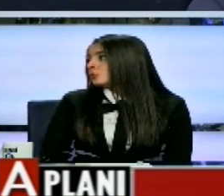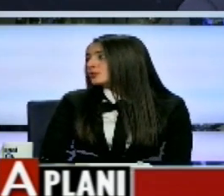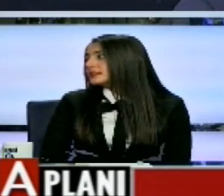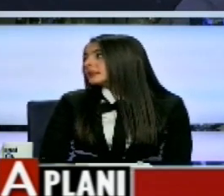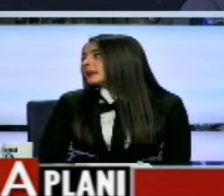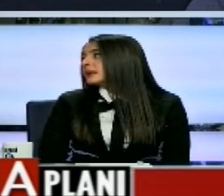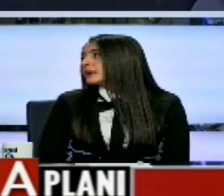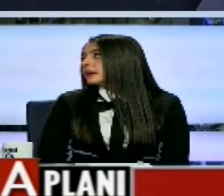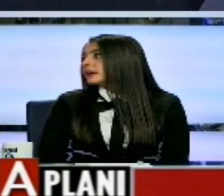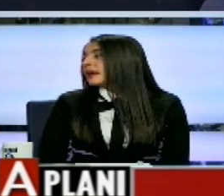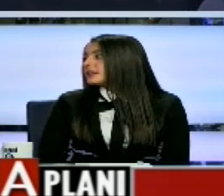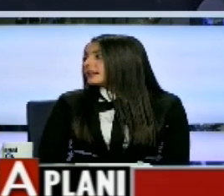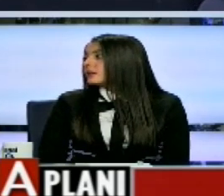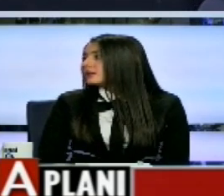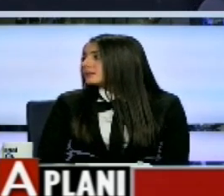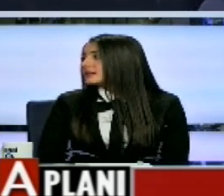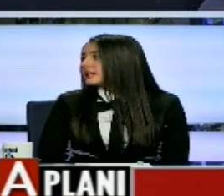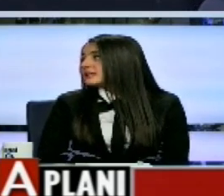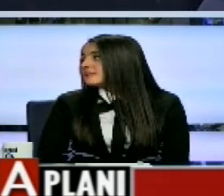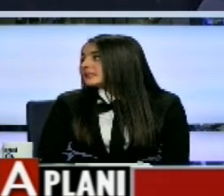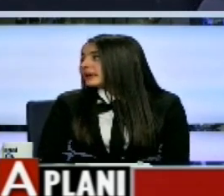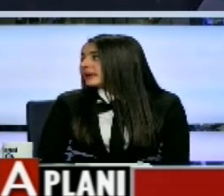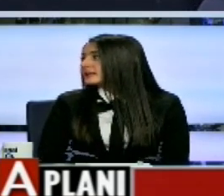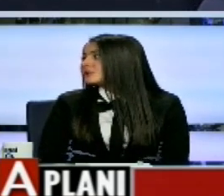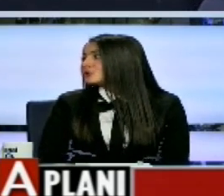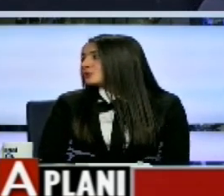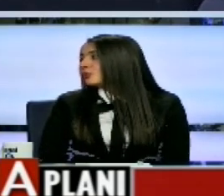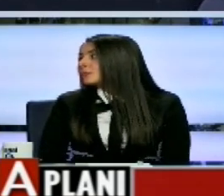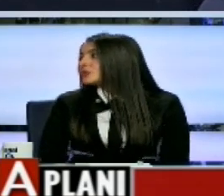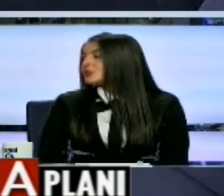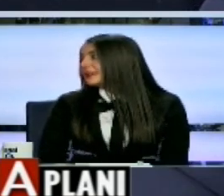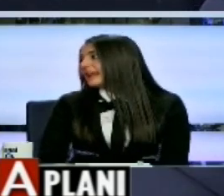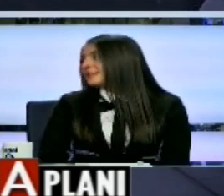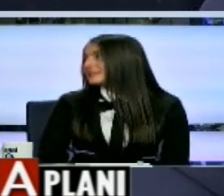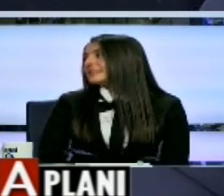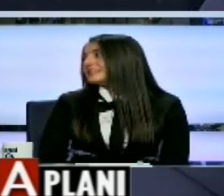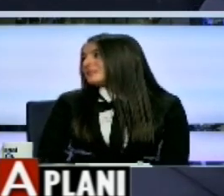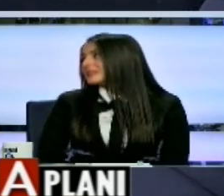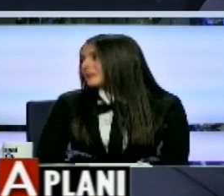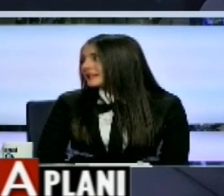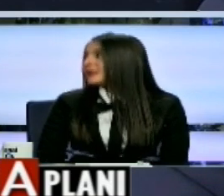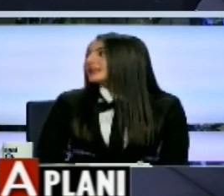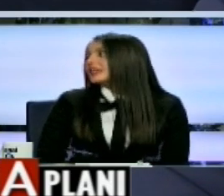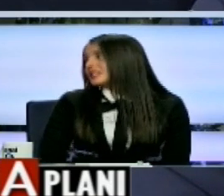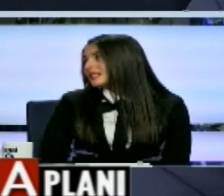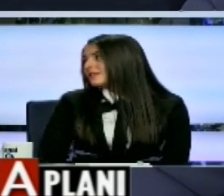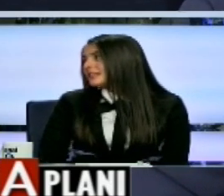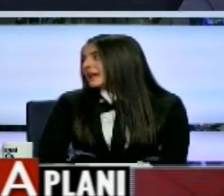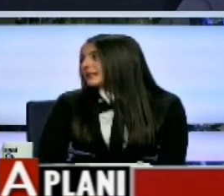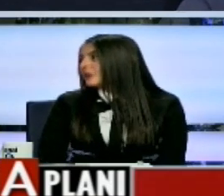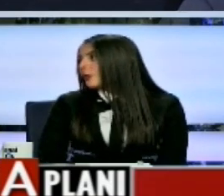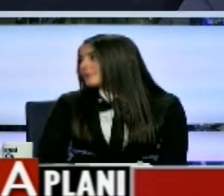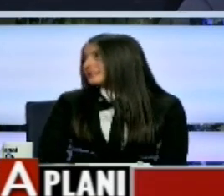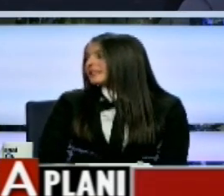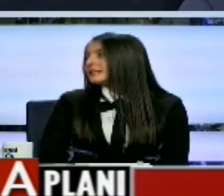bilmiyordu. Bunların gerçekten masaya yatırılması gerektiğini düşünüyorum. Ama işitme engelli bireylerin hiçbir zaman ikinci sınıf insan